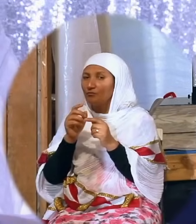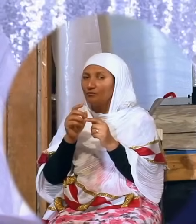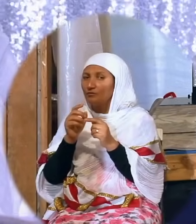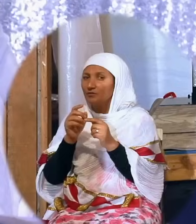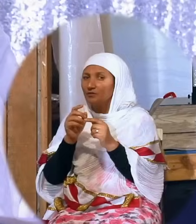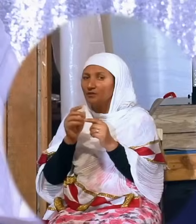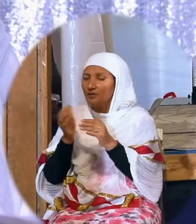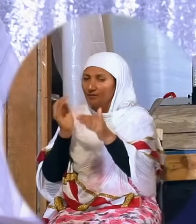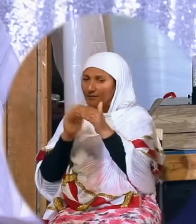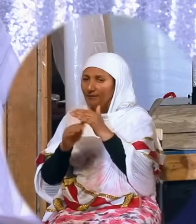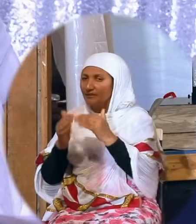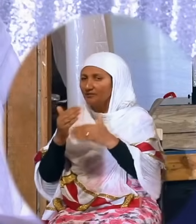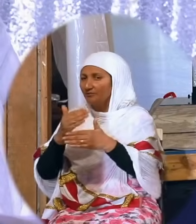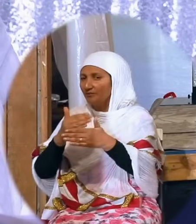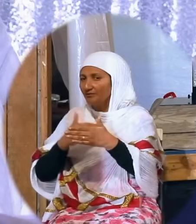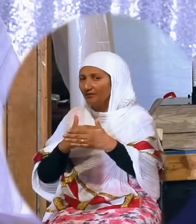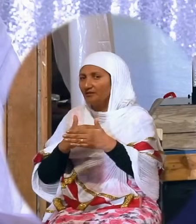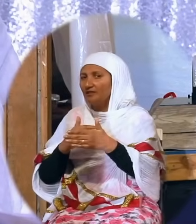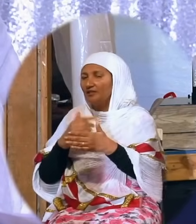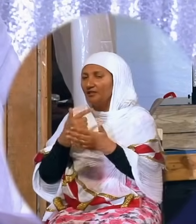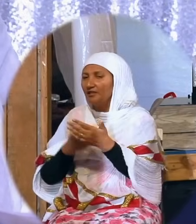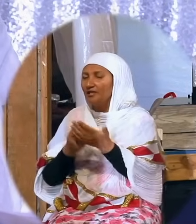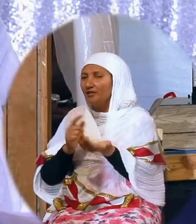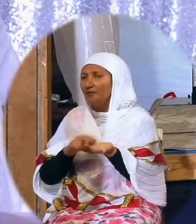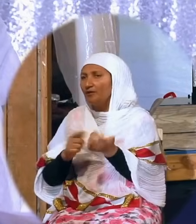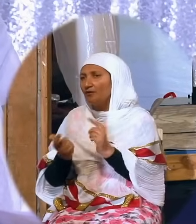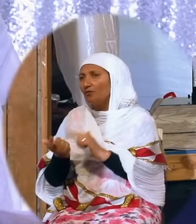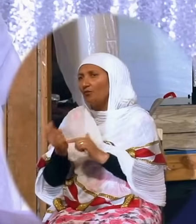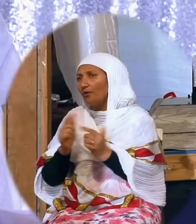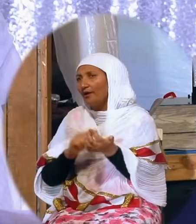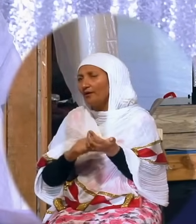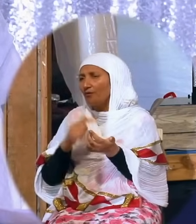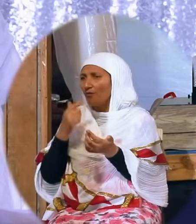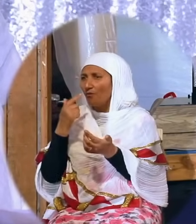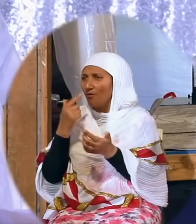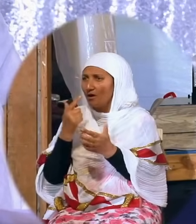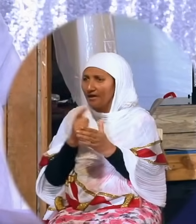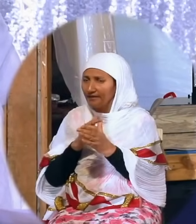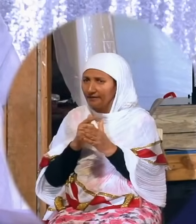ይሄ ምንወያየው አንደኛ